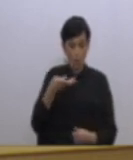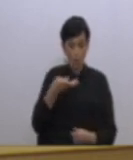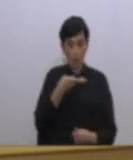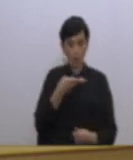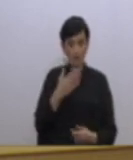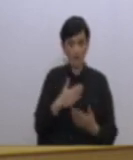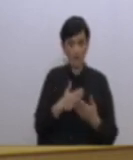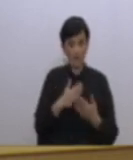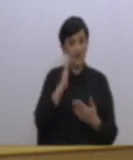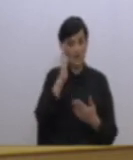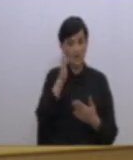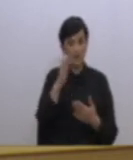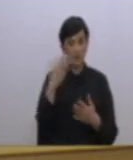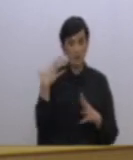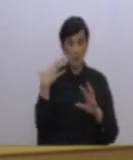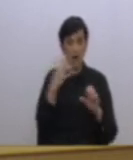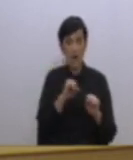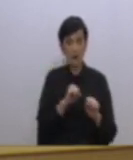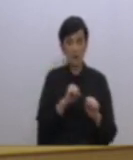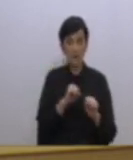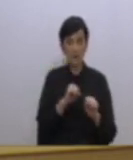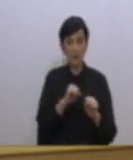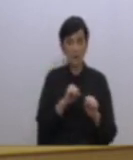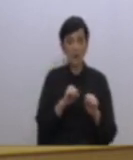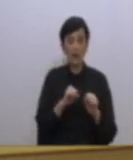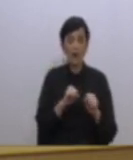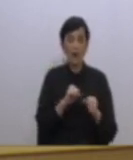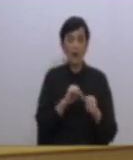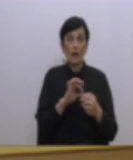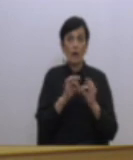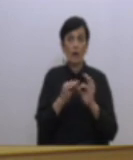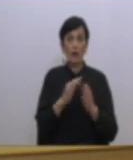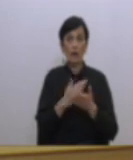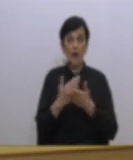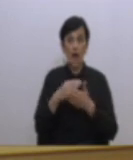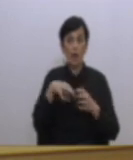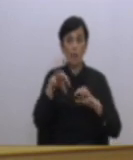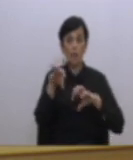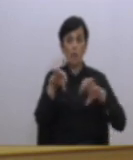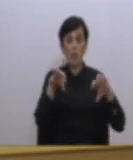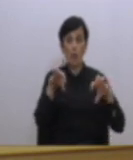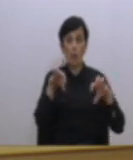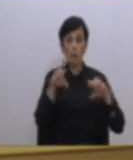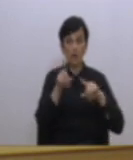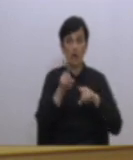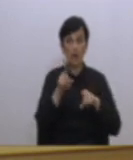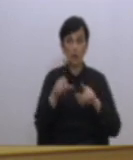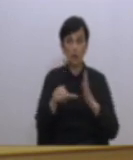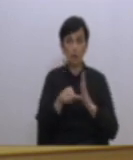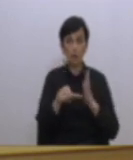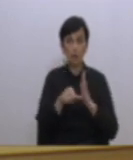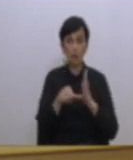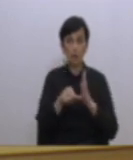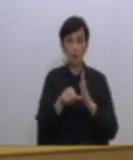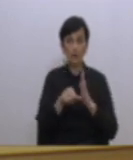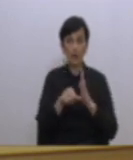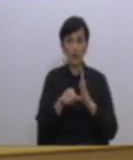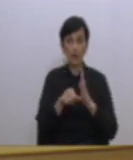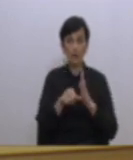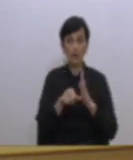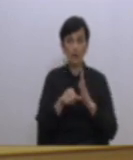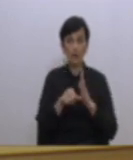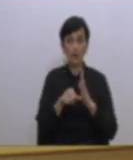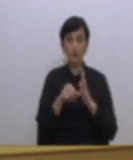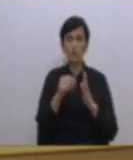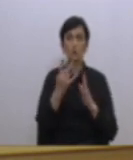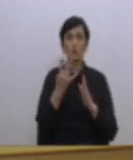იქნება მხარდაჭება ეს გარკვეულწილად იმ პოლარიზაციასაც უშველეს რაღაცნაირად სანამდე